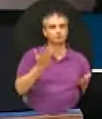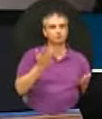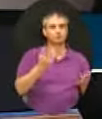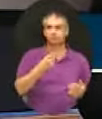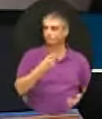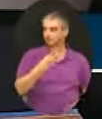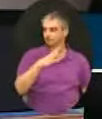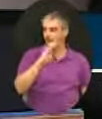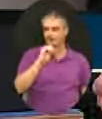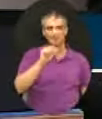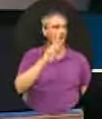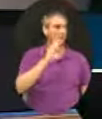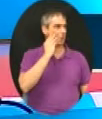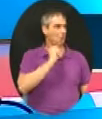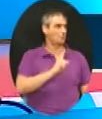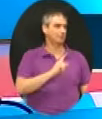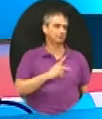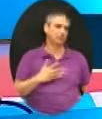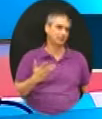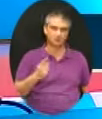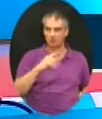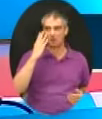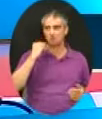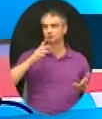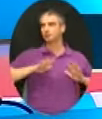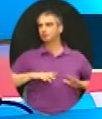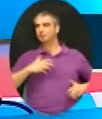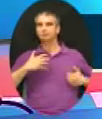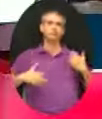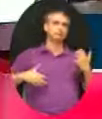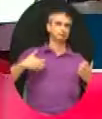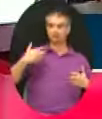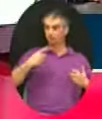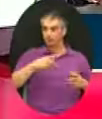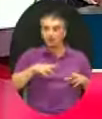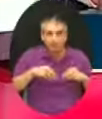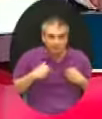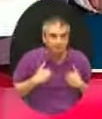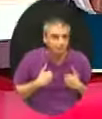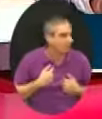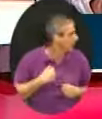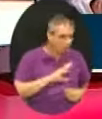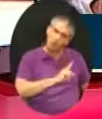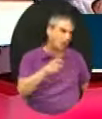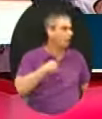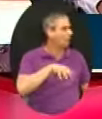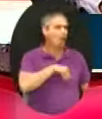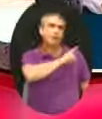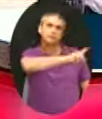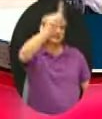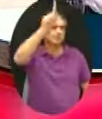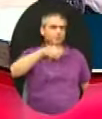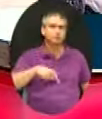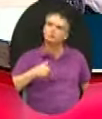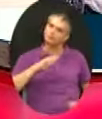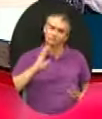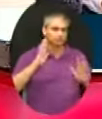מרק לא מרוצה. לא, את יודעת, אני עבד כאן. לא תסכים איתי שיש גם... לא, אני לא מסכים איתך, אני